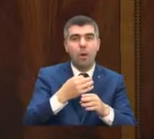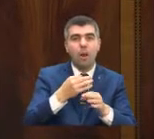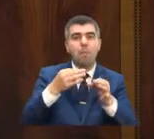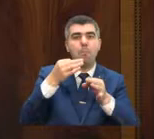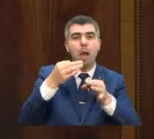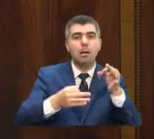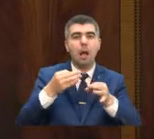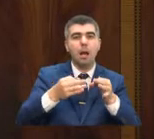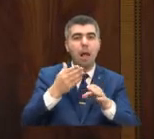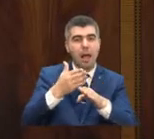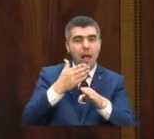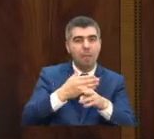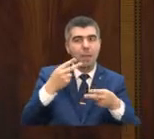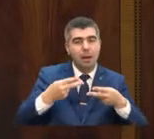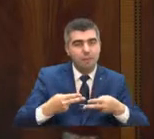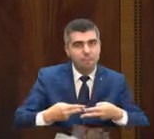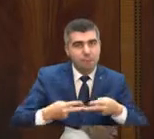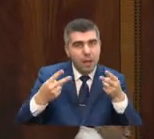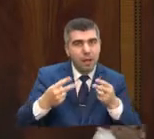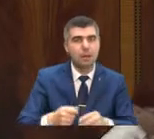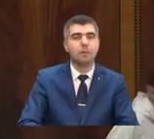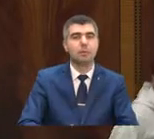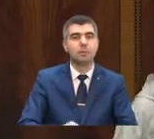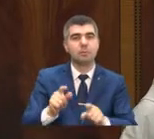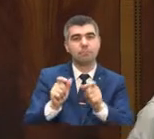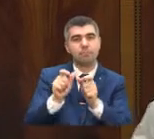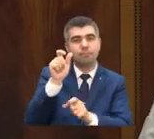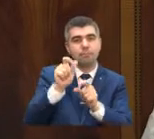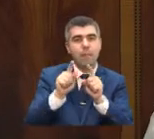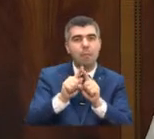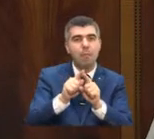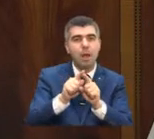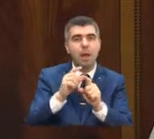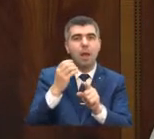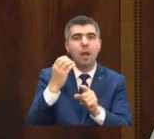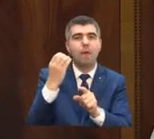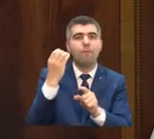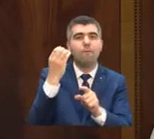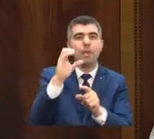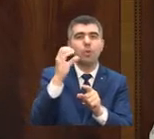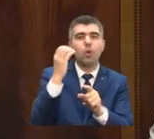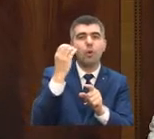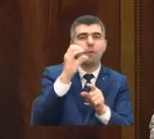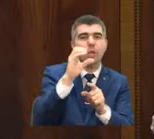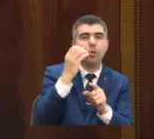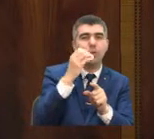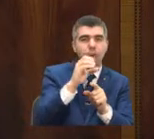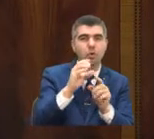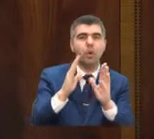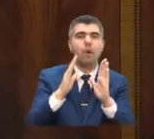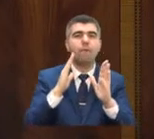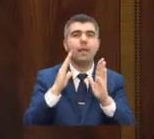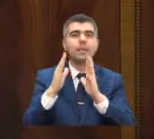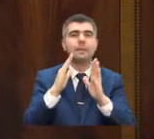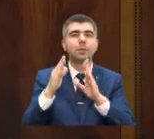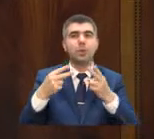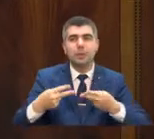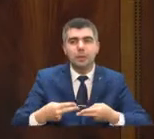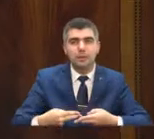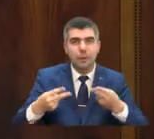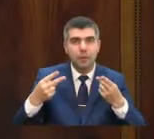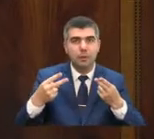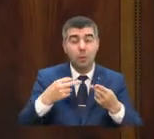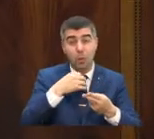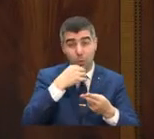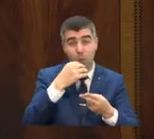عنه، خاصة فيما يتعلق ببعض الفيديوهات التي تم نشرها على منصة التواصل الاجتماعي، أود